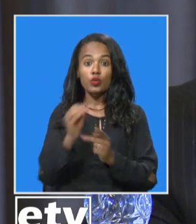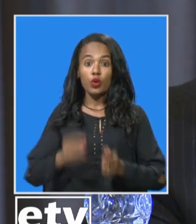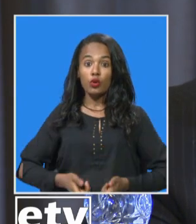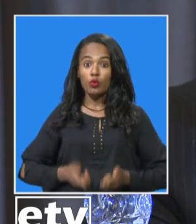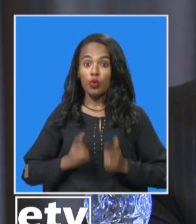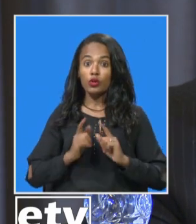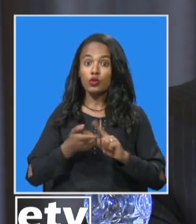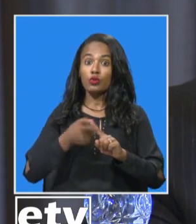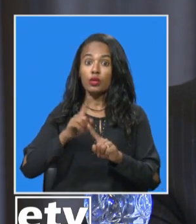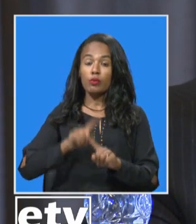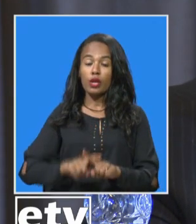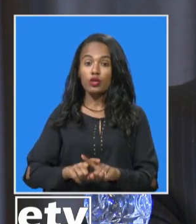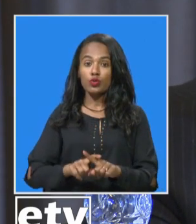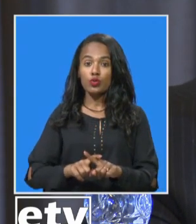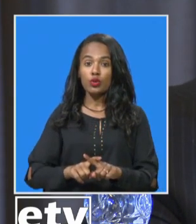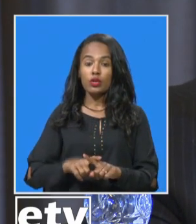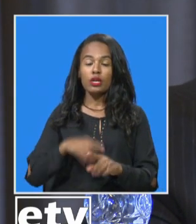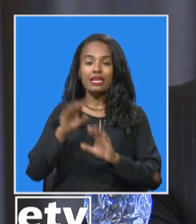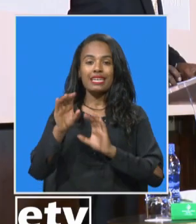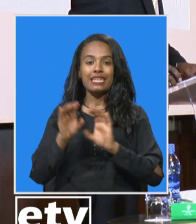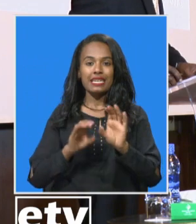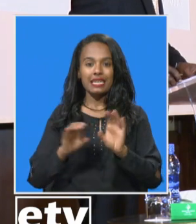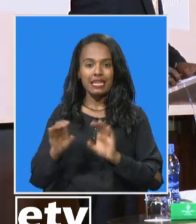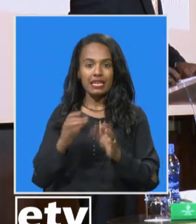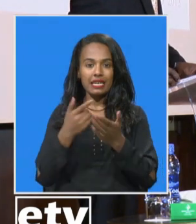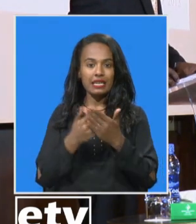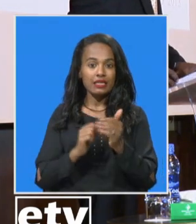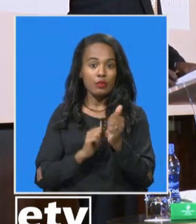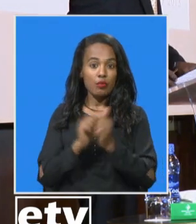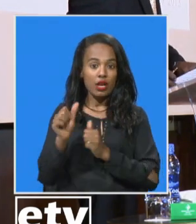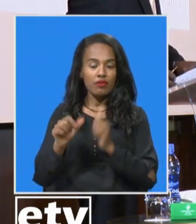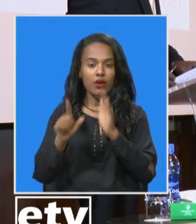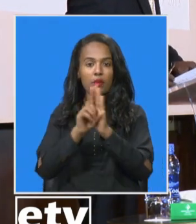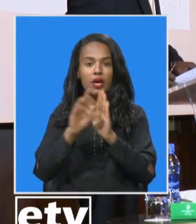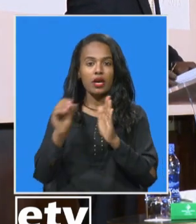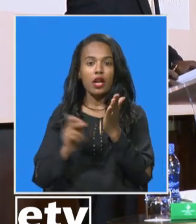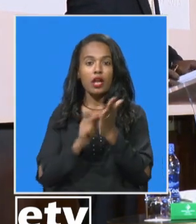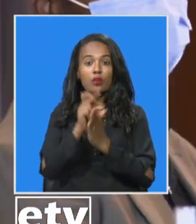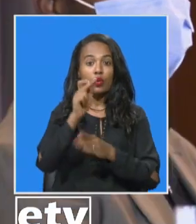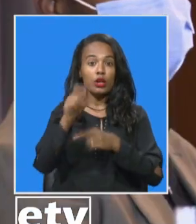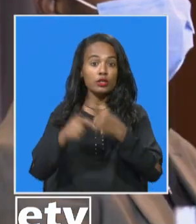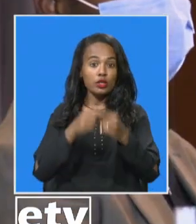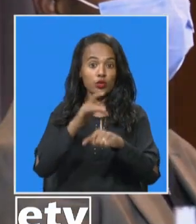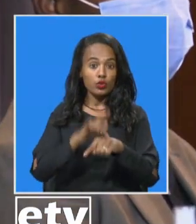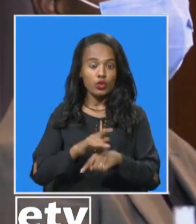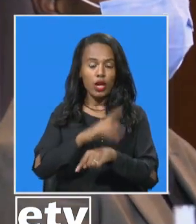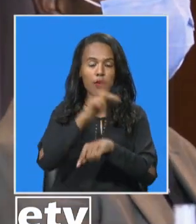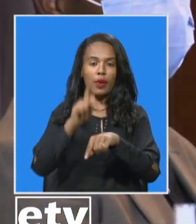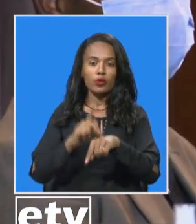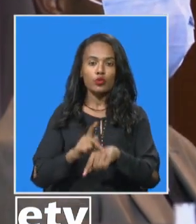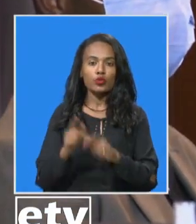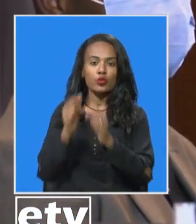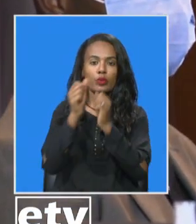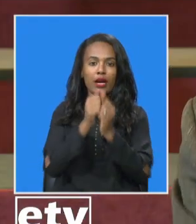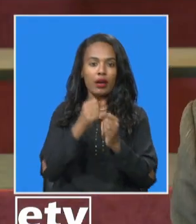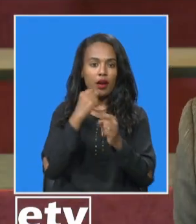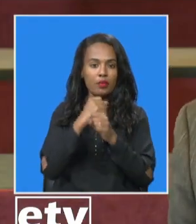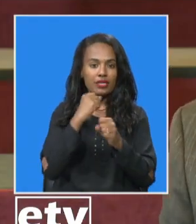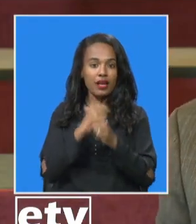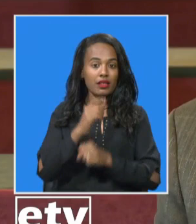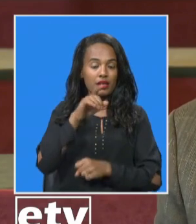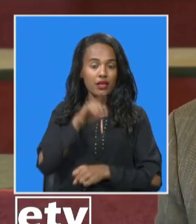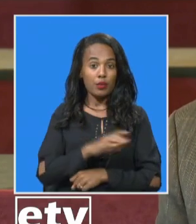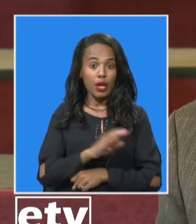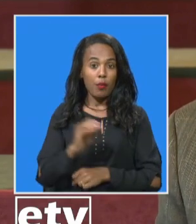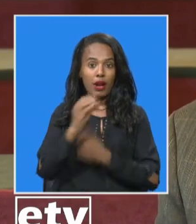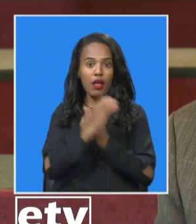ኑሯቸው እንዲመለሱ እንዲደረግ። ከዚህም ባለፈ በህግና ዴሞክራሲ ሂደቶች ላይ ፓርቲዎቹ በጋራ መስራት